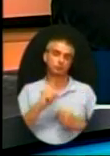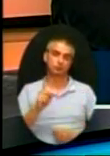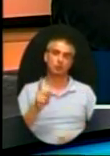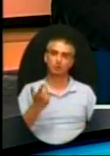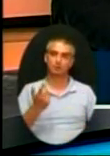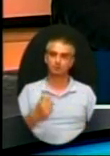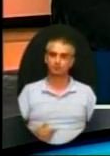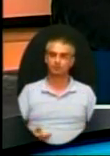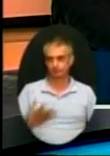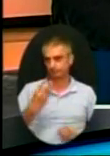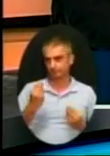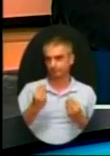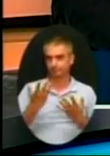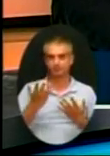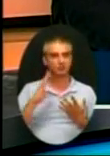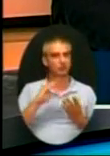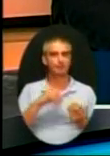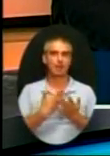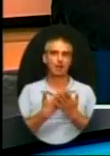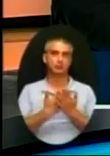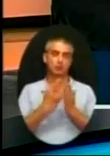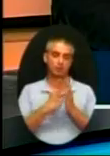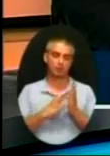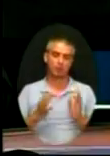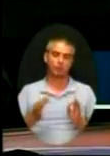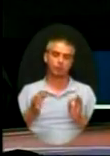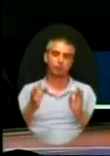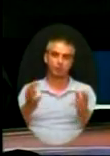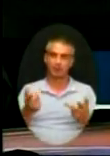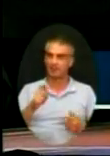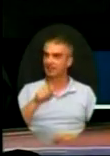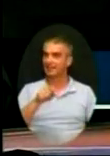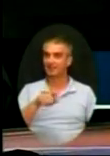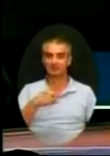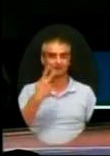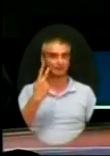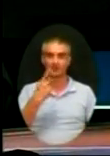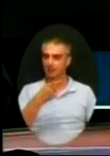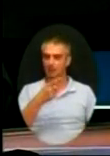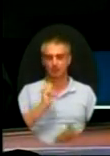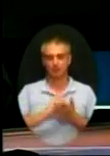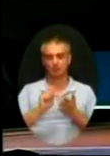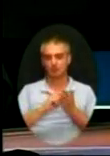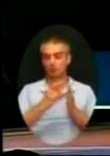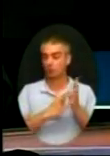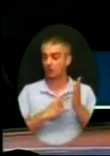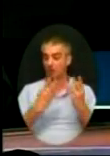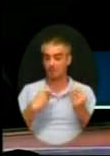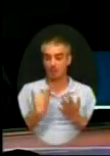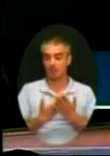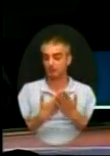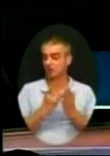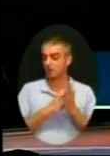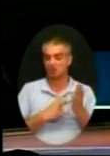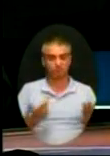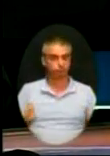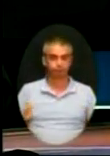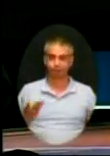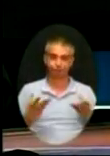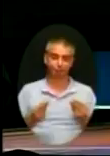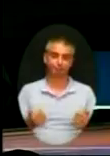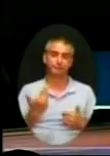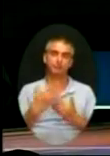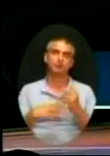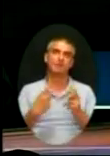מריזים מסדר היום מהרבה דברים עכשיו. יש המון הצעות חוק שנגררות, הכנסת בעיקר מחוקקת, והרבה הצעות חוק הן גומרות את